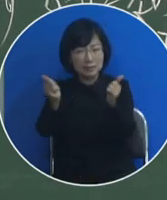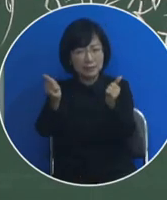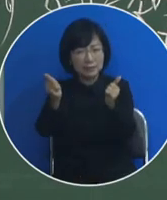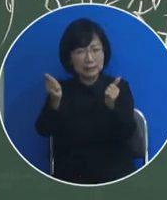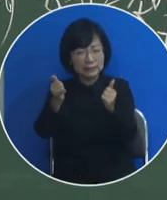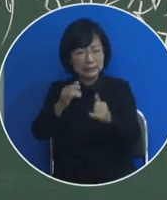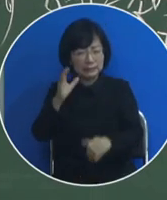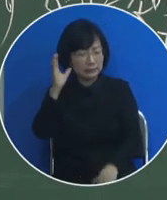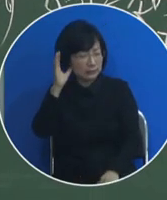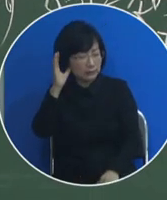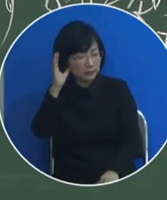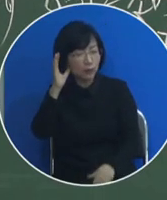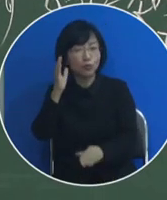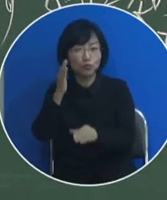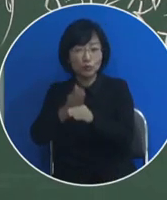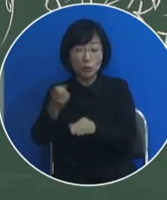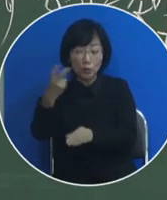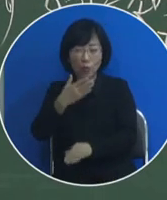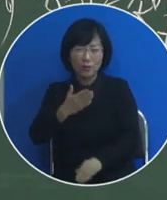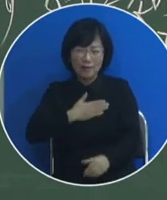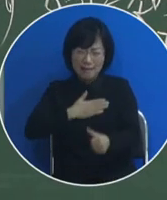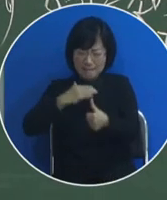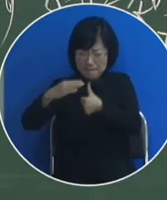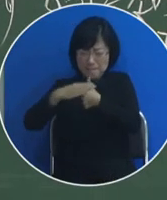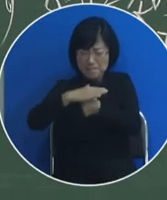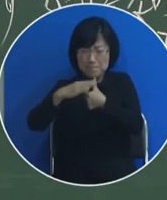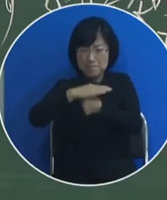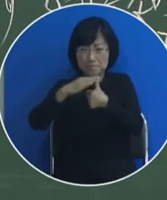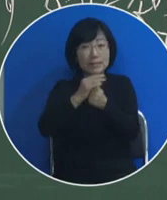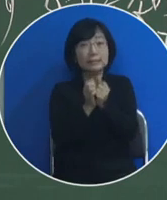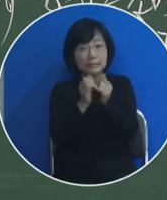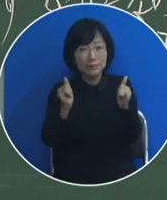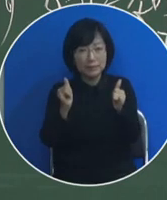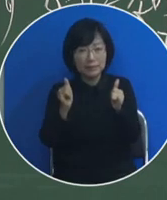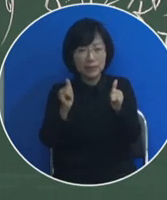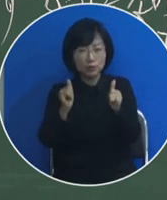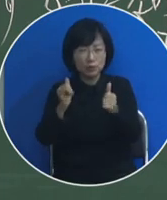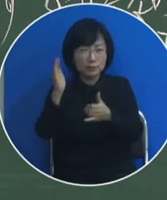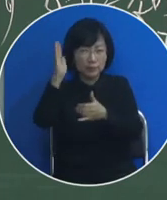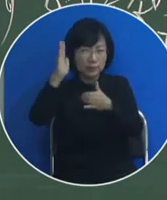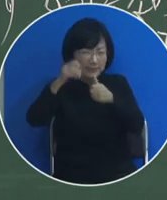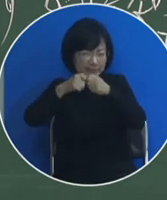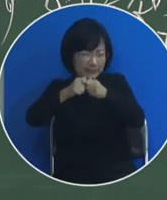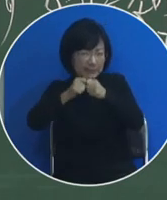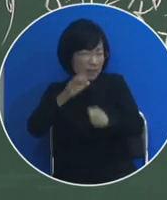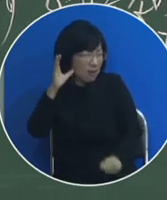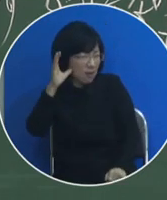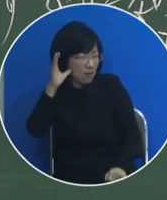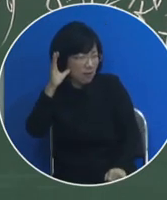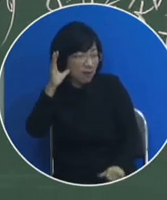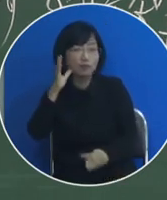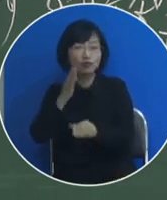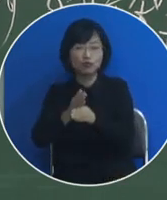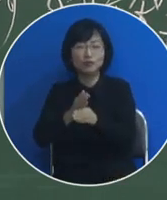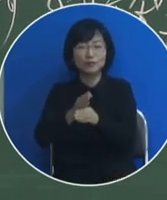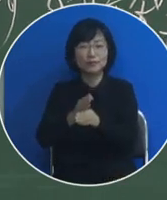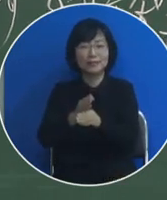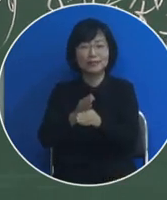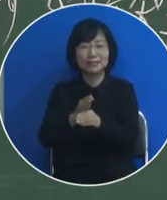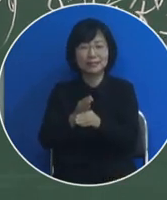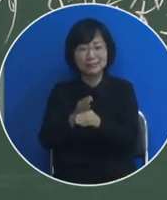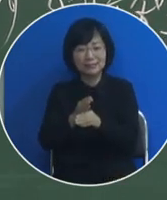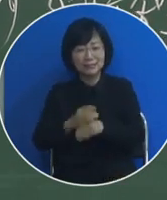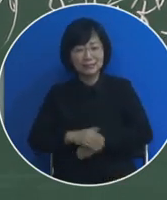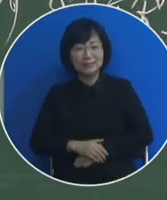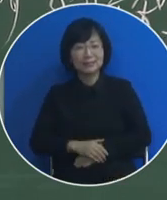well. 특히 제게 시비 거는 사람들 자세히 듣고 있습니다. And especially those who are trying to pick a fight with me are very carefully listening to what I'm saying. 그래서